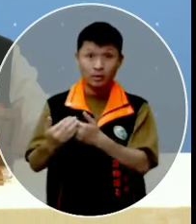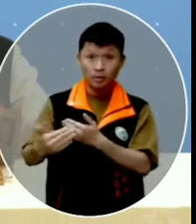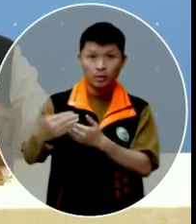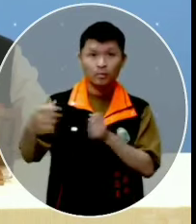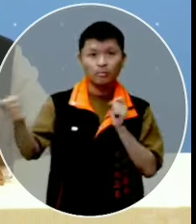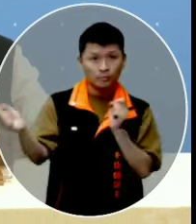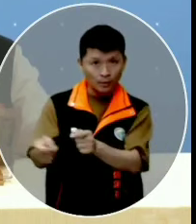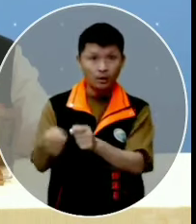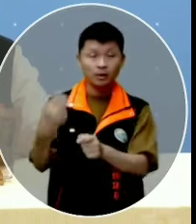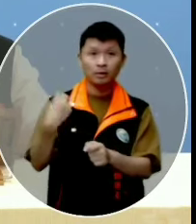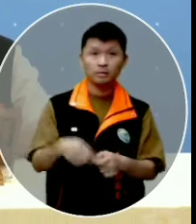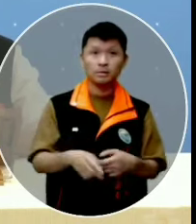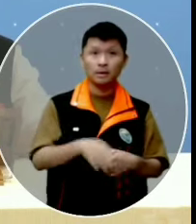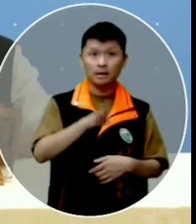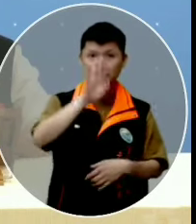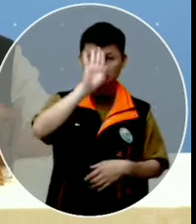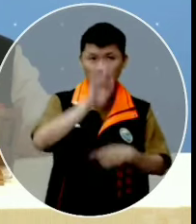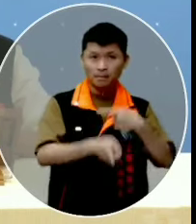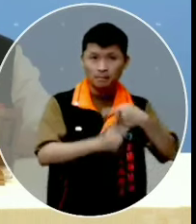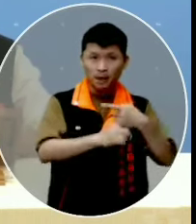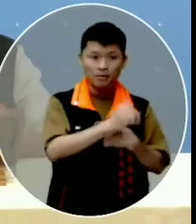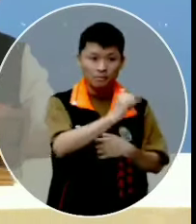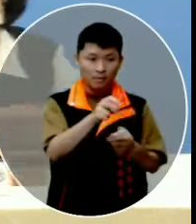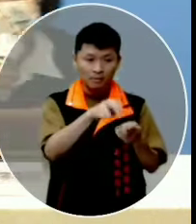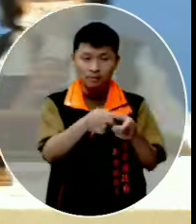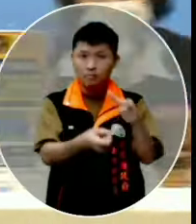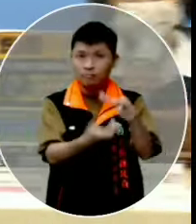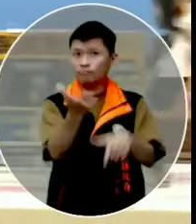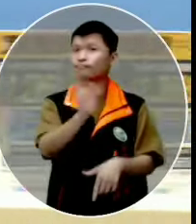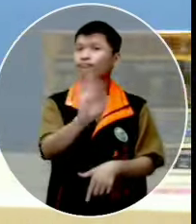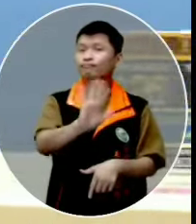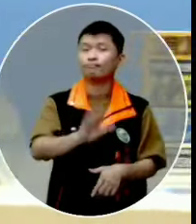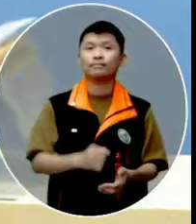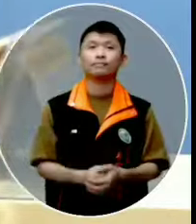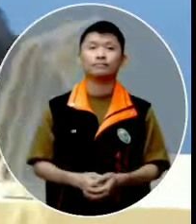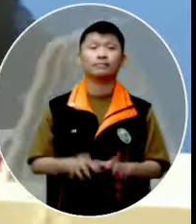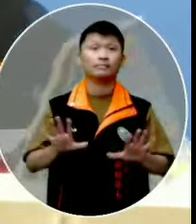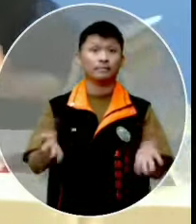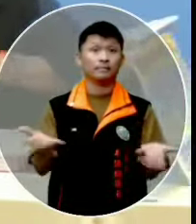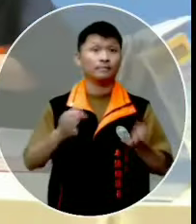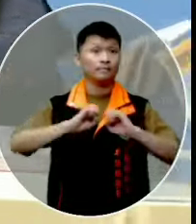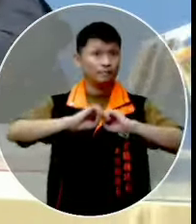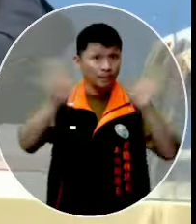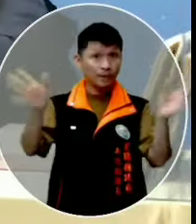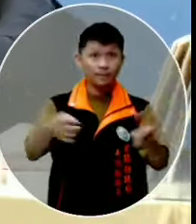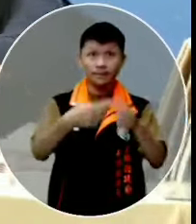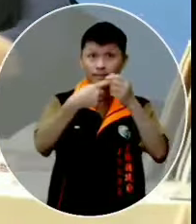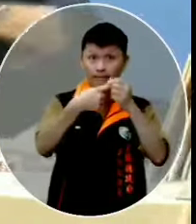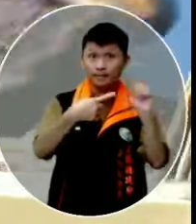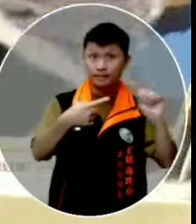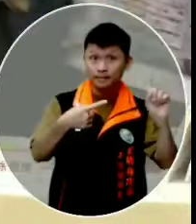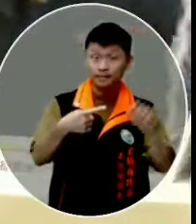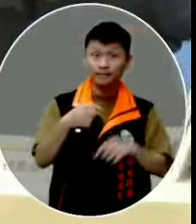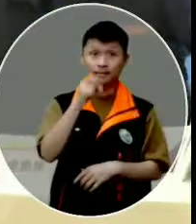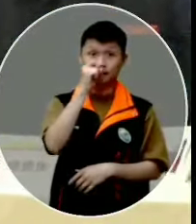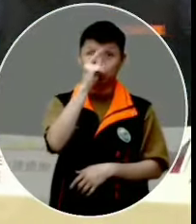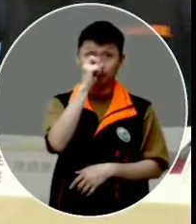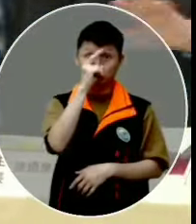公布确诊者的足迹。接下来宣布几件事情。第一呢，依然